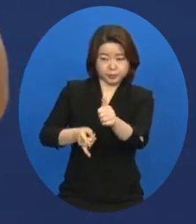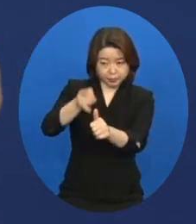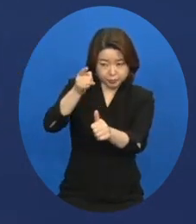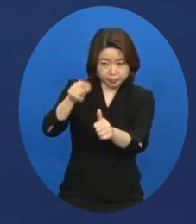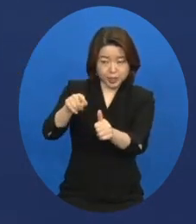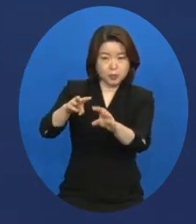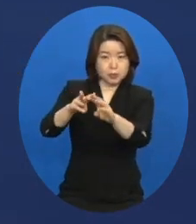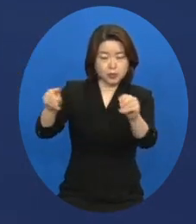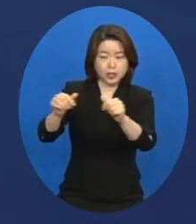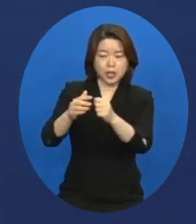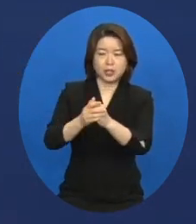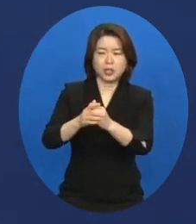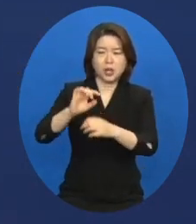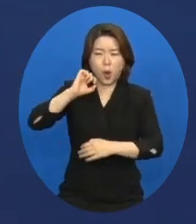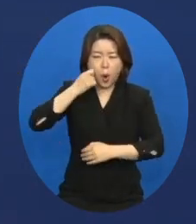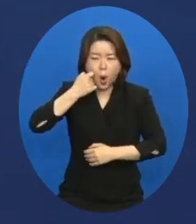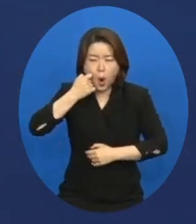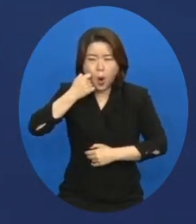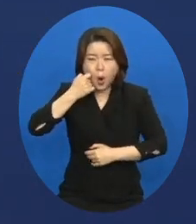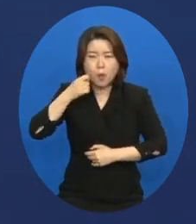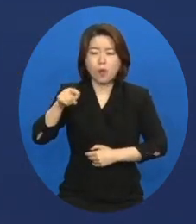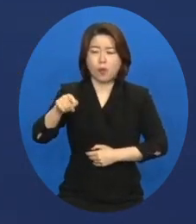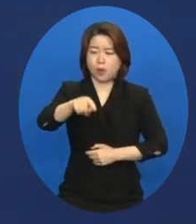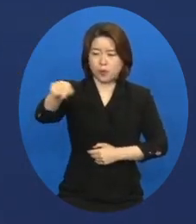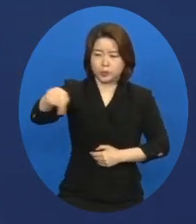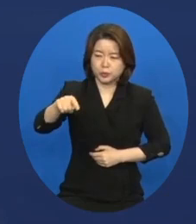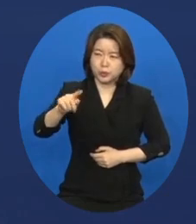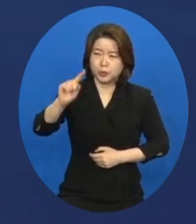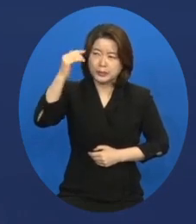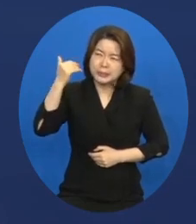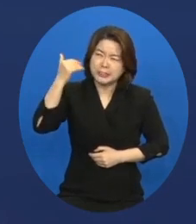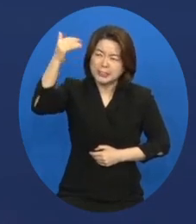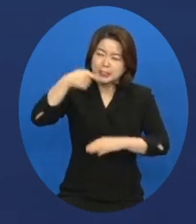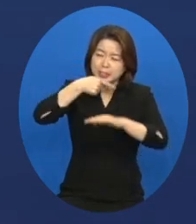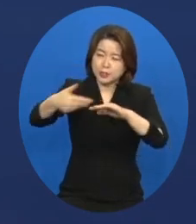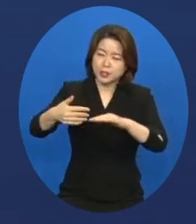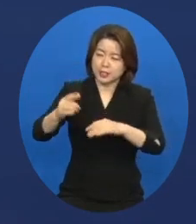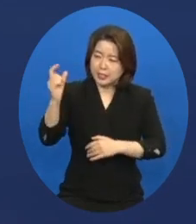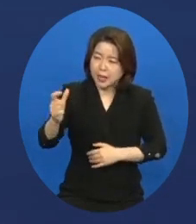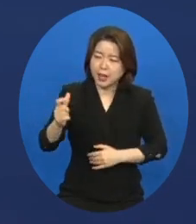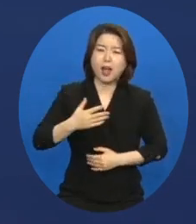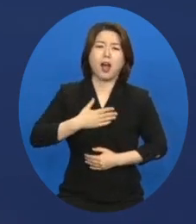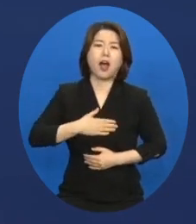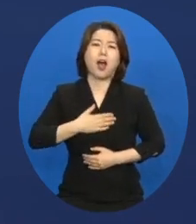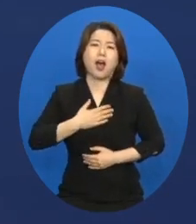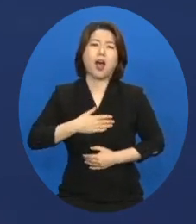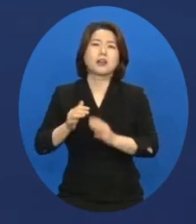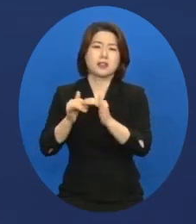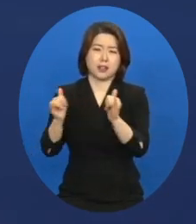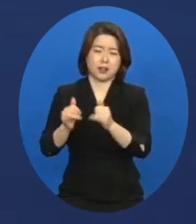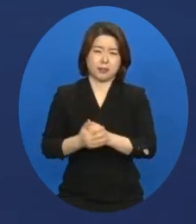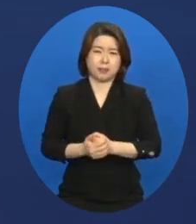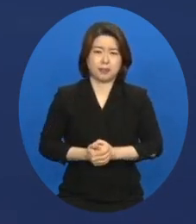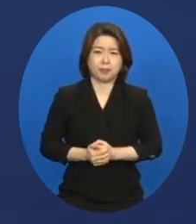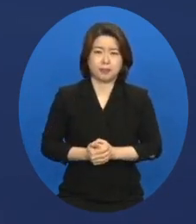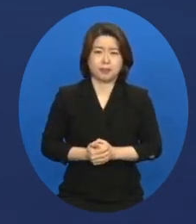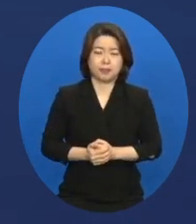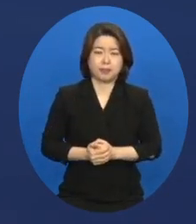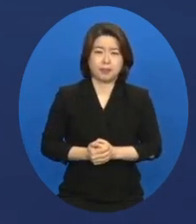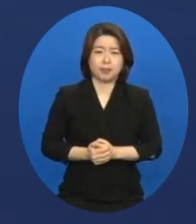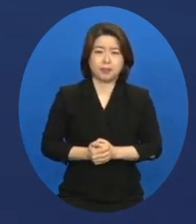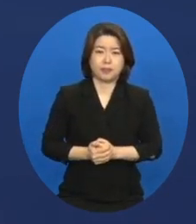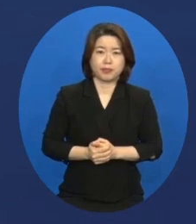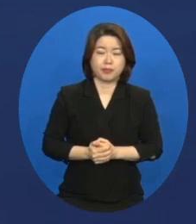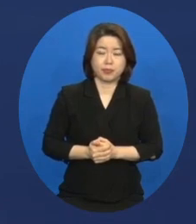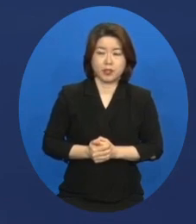얼마나 어려운 땅인지 그곳에 있는 아낙 자손이 얼마나 강한지 다 아는 사람이었습니다.